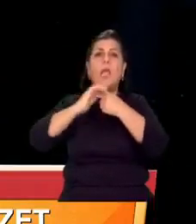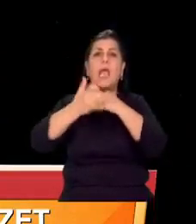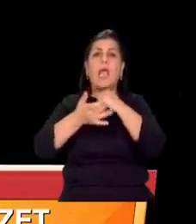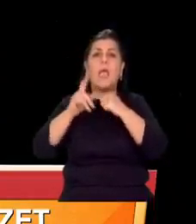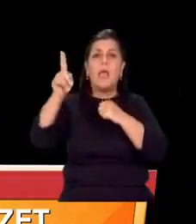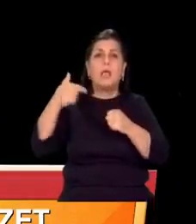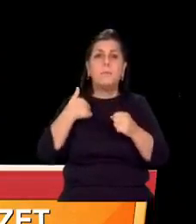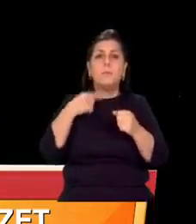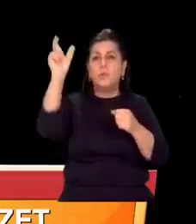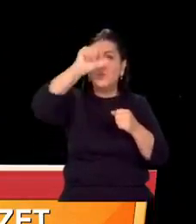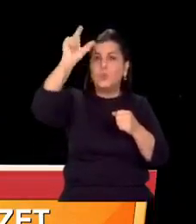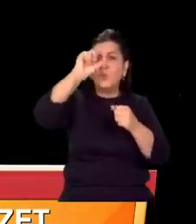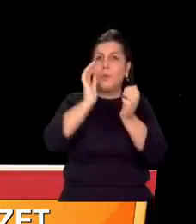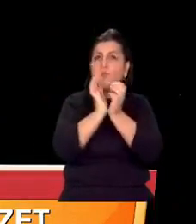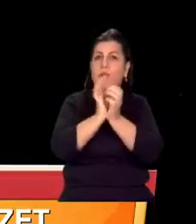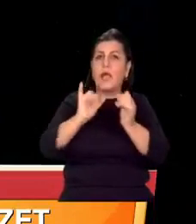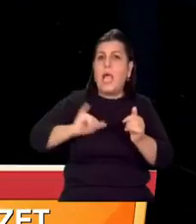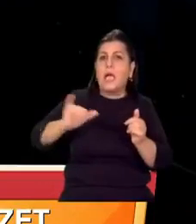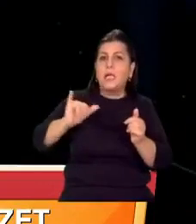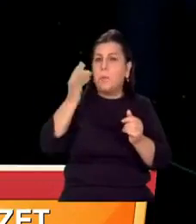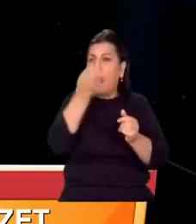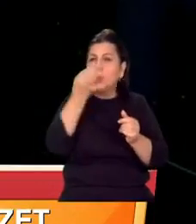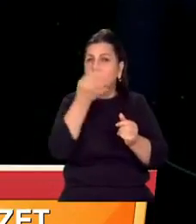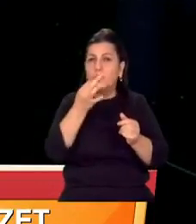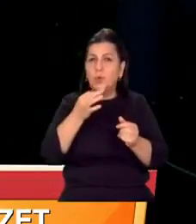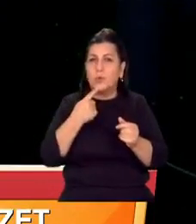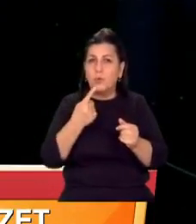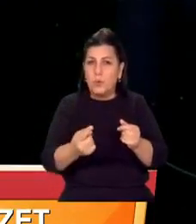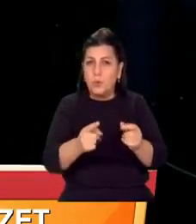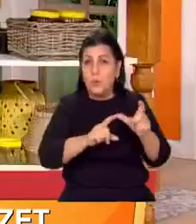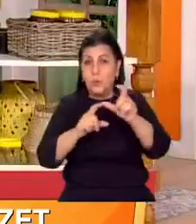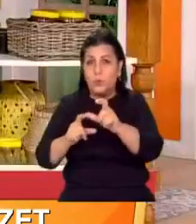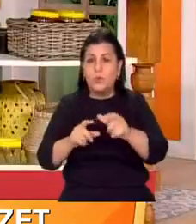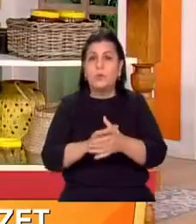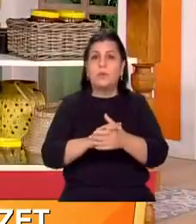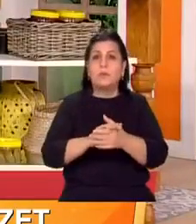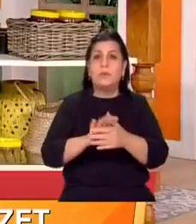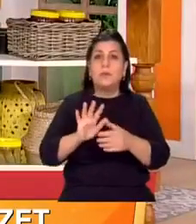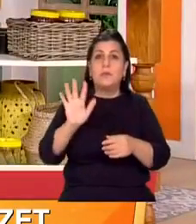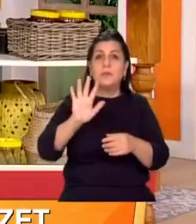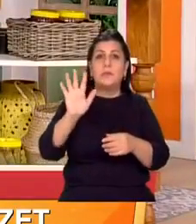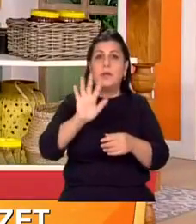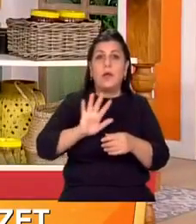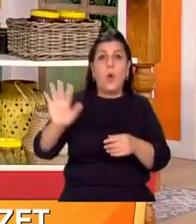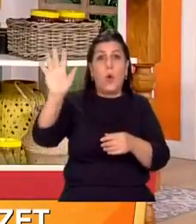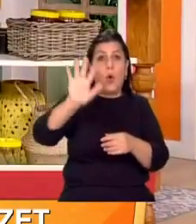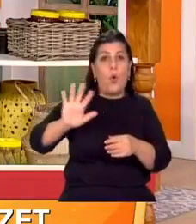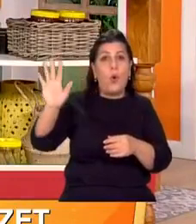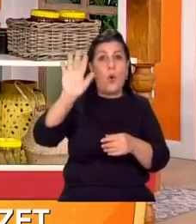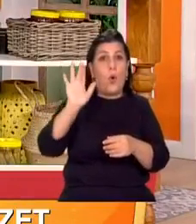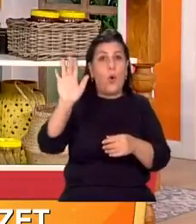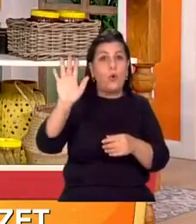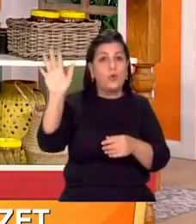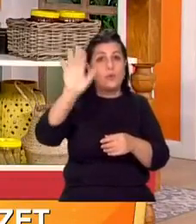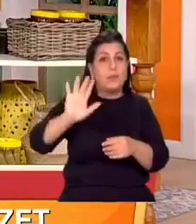lezzet aldım Ortadoğu Arap mutfakları bizim mutfaklarını çok fazlasıyla yakın bayağı yakın ve bildiğim iki